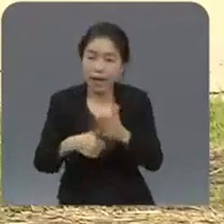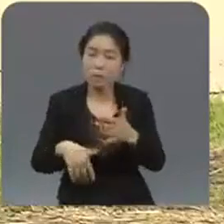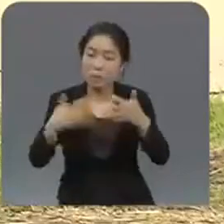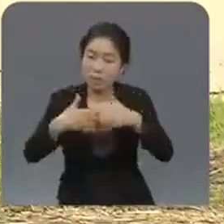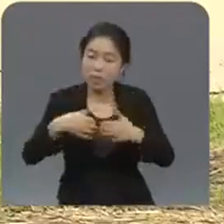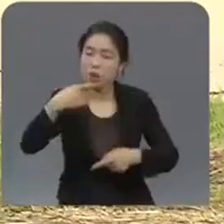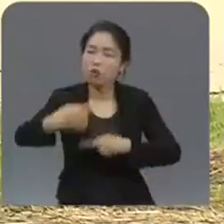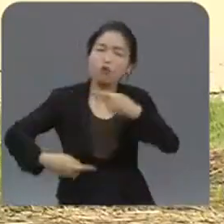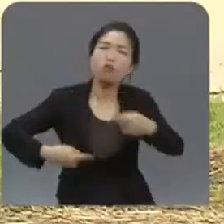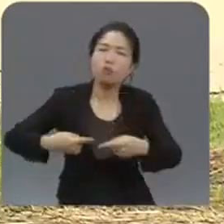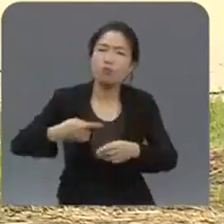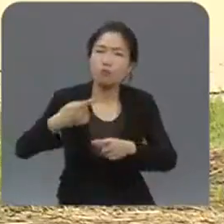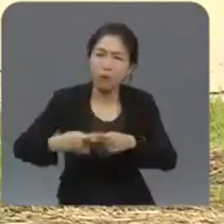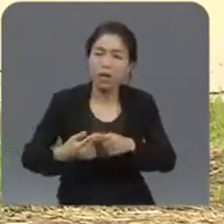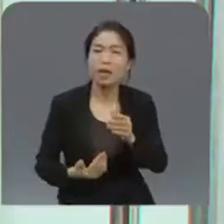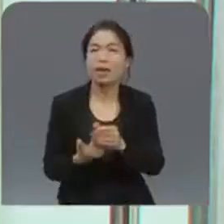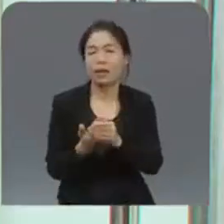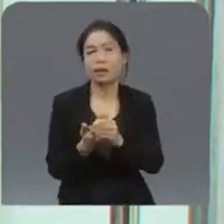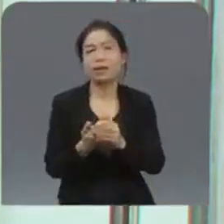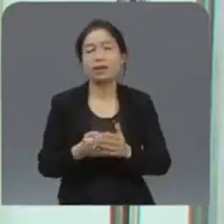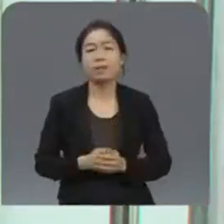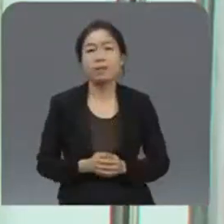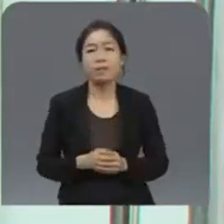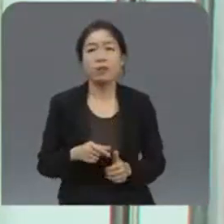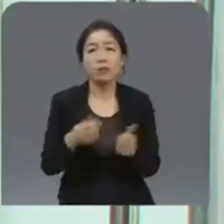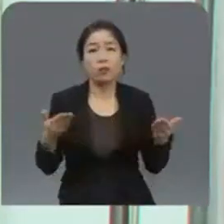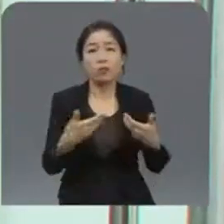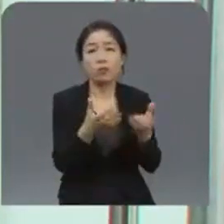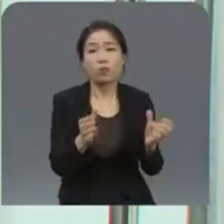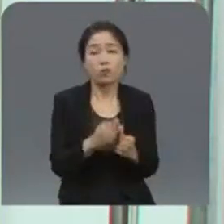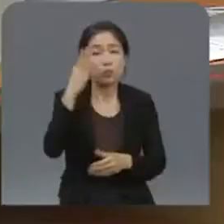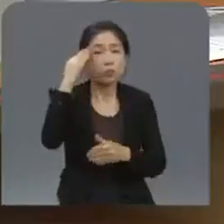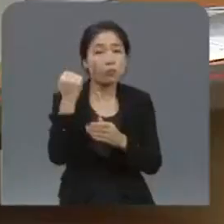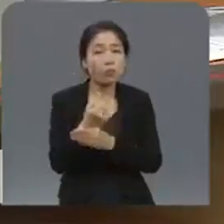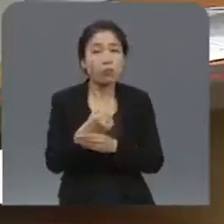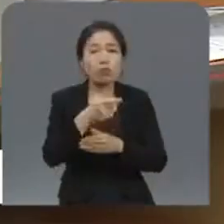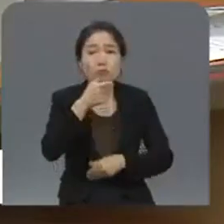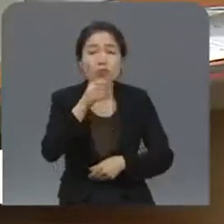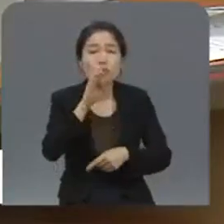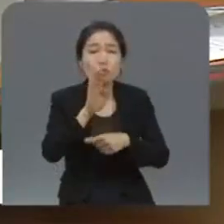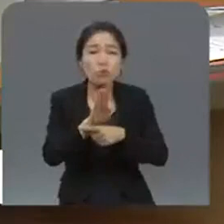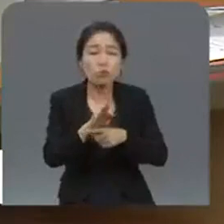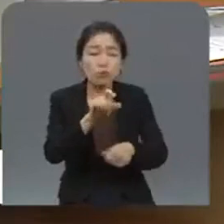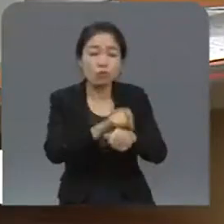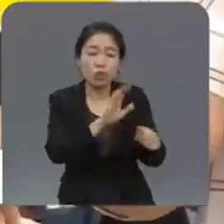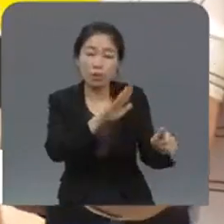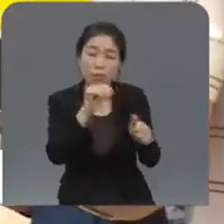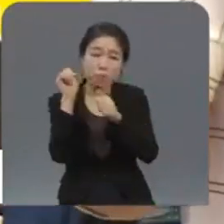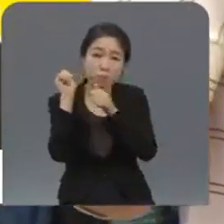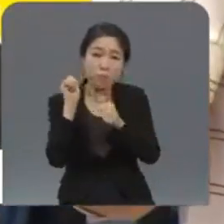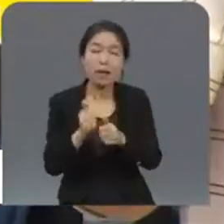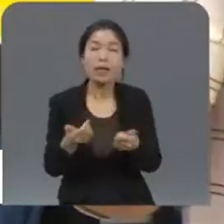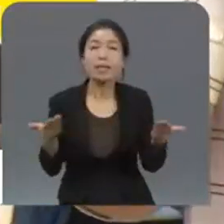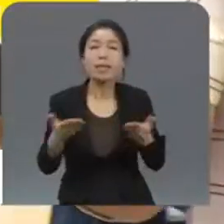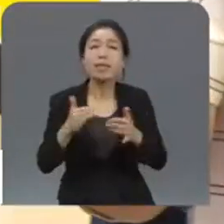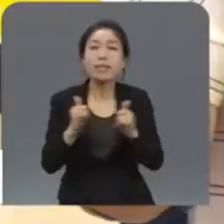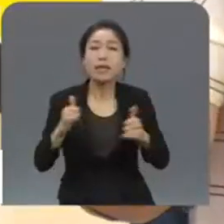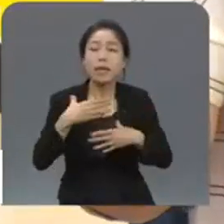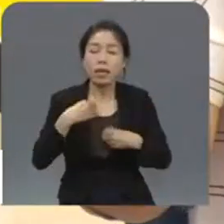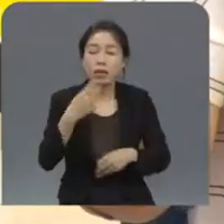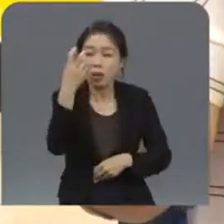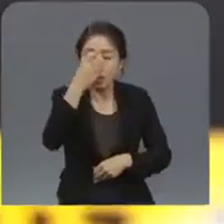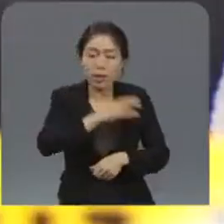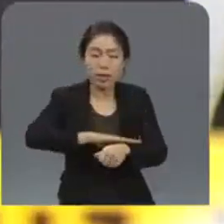교체 중이었던 것으로 확인됐습니다. 고용노동부는 화순군 상하수도사업소 직원들을 상대로 작업자